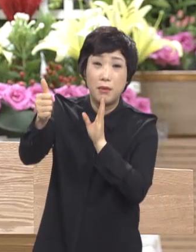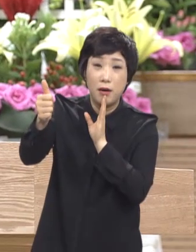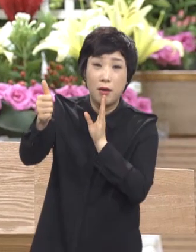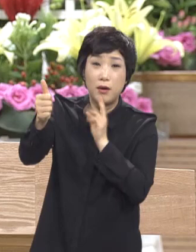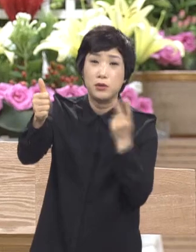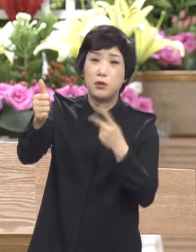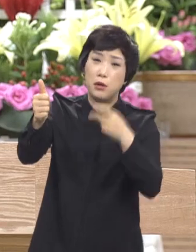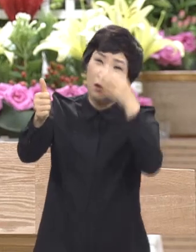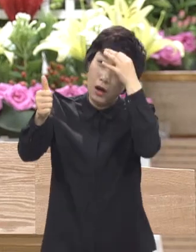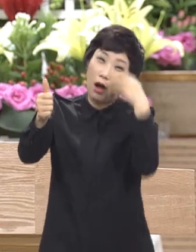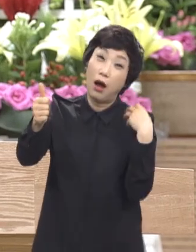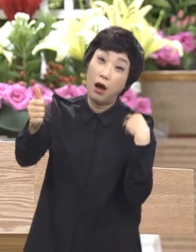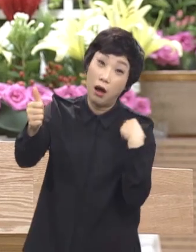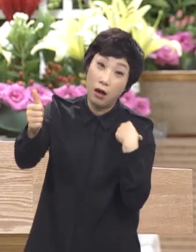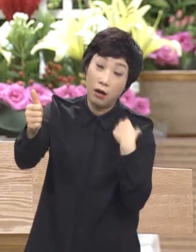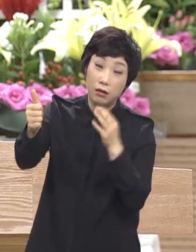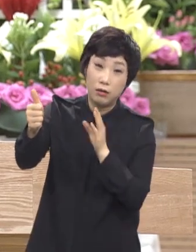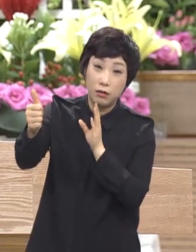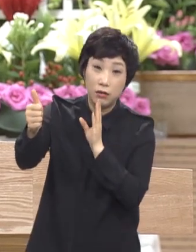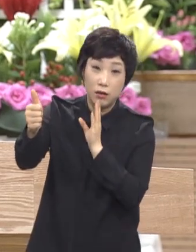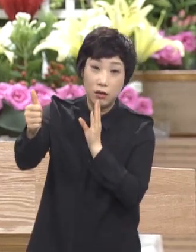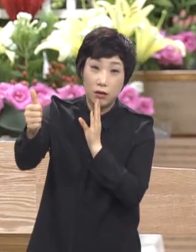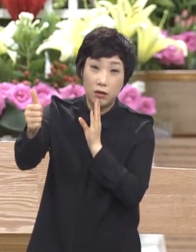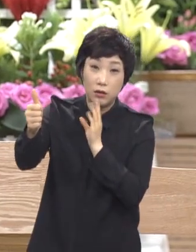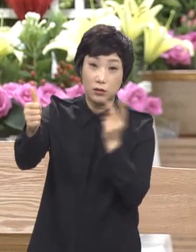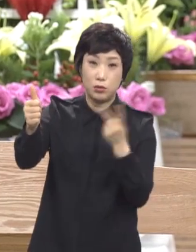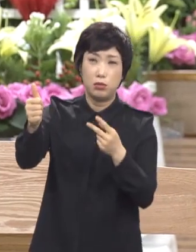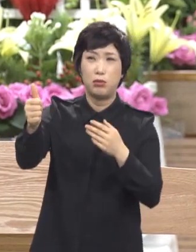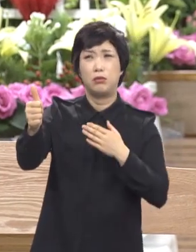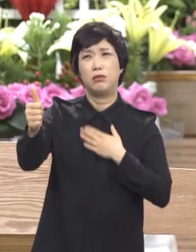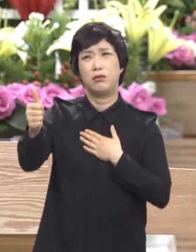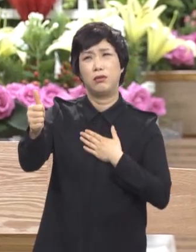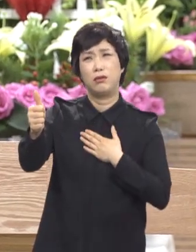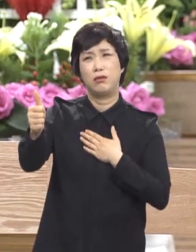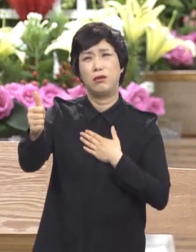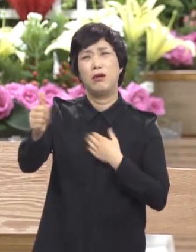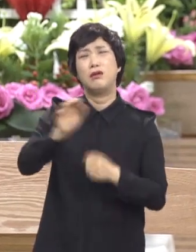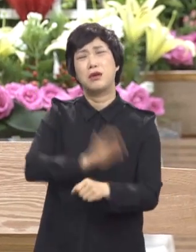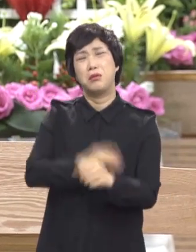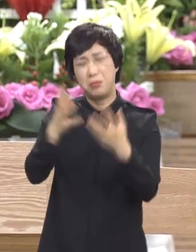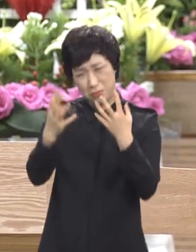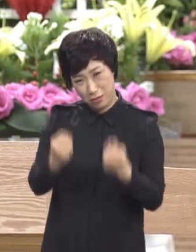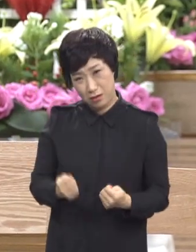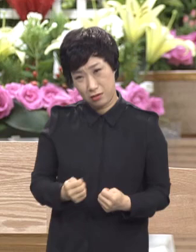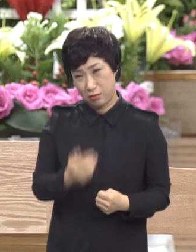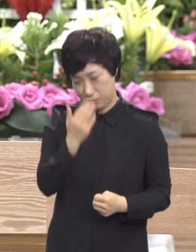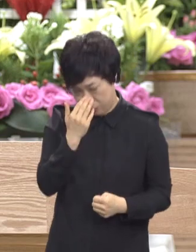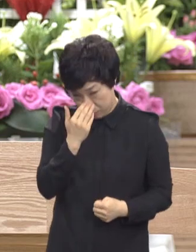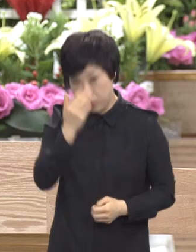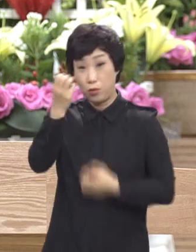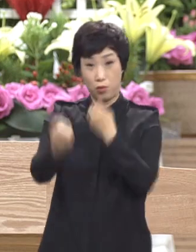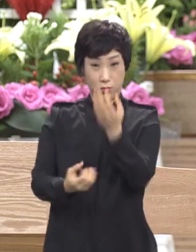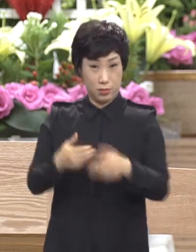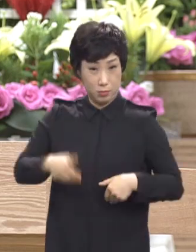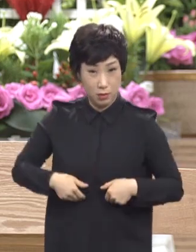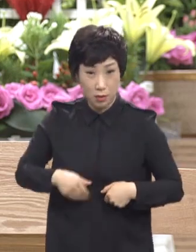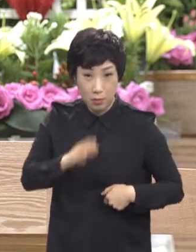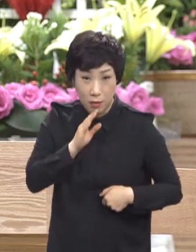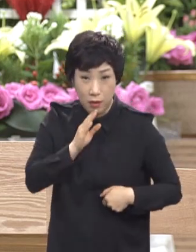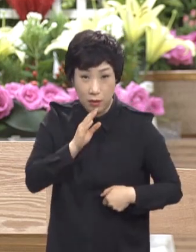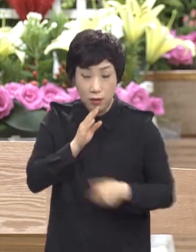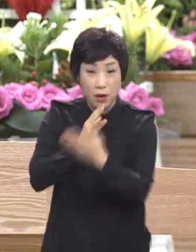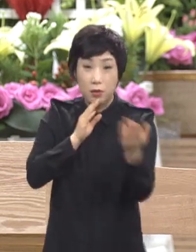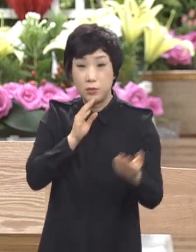또 미안하고 또 잘못했습니다 하는 겸손한 고백이